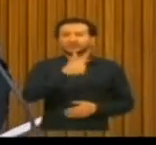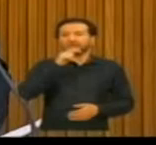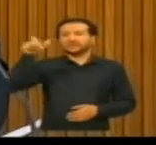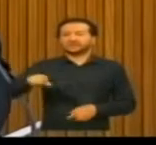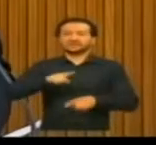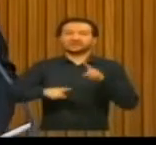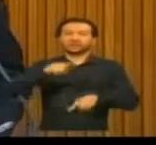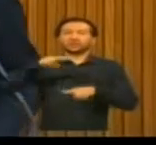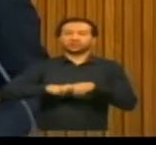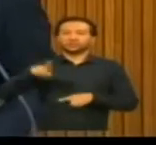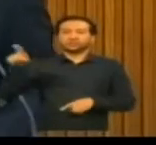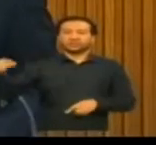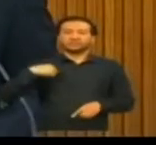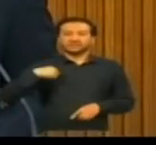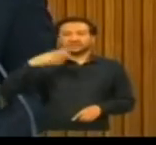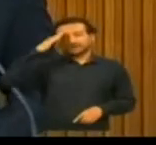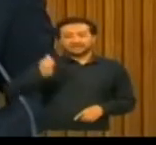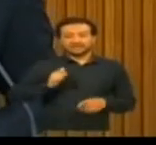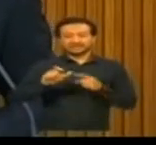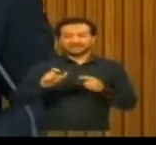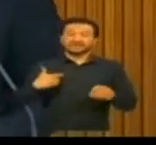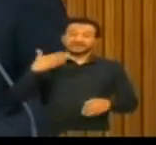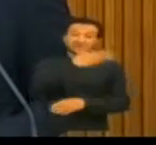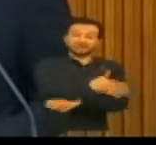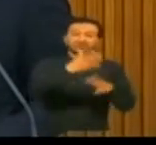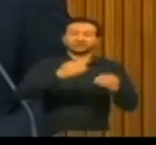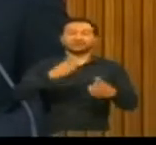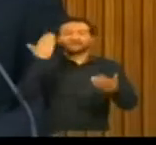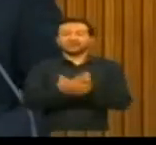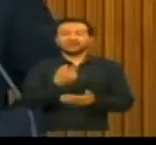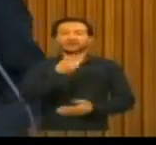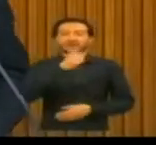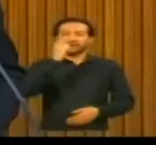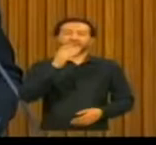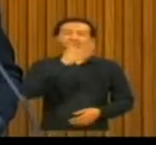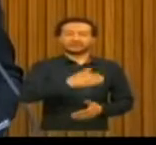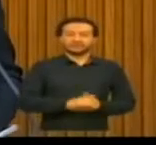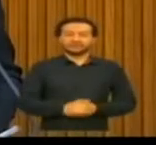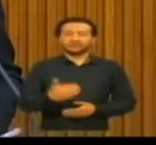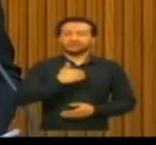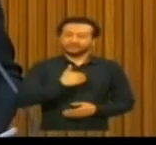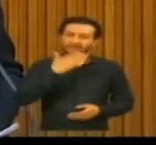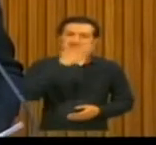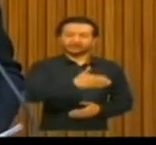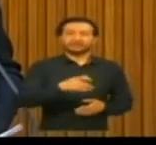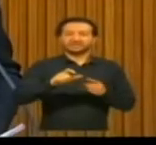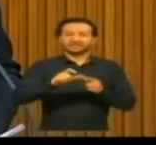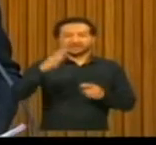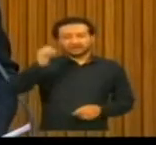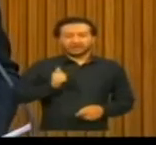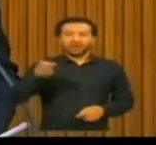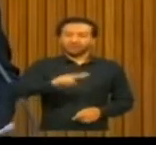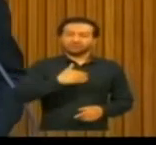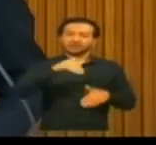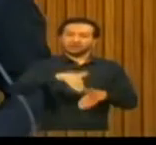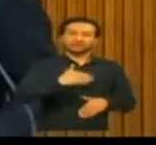saraylarda oturdular. Biz şehit cenazelerine gidince de vay efendim nasıl gidersin buraya? Ben giderim. Şehit cenazelerine